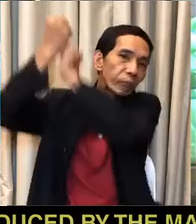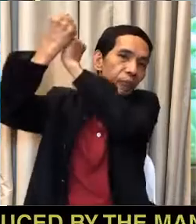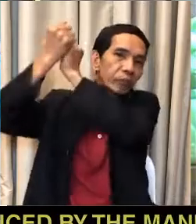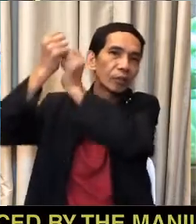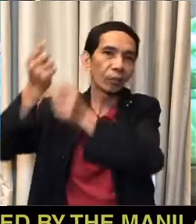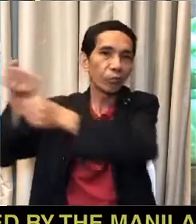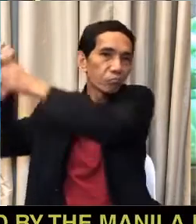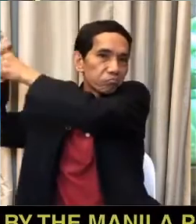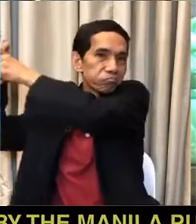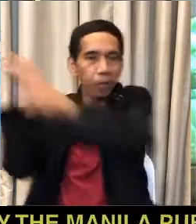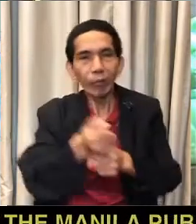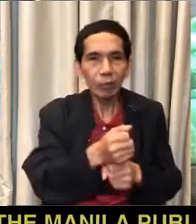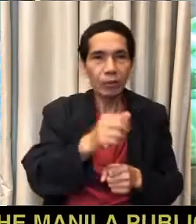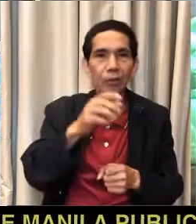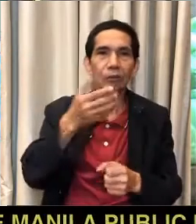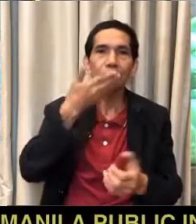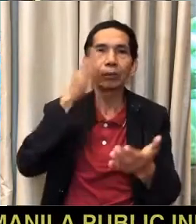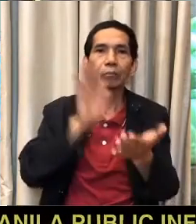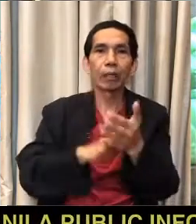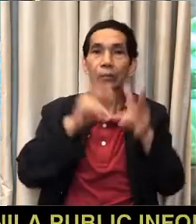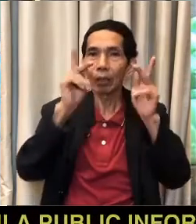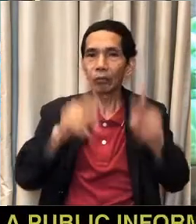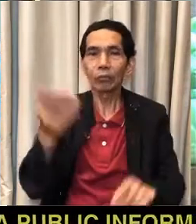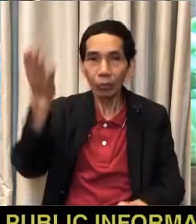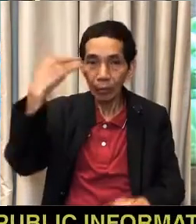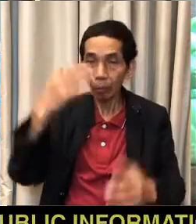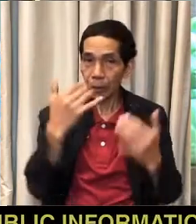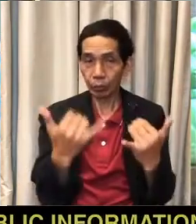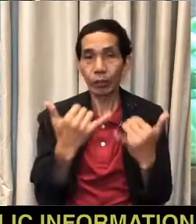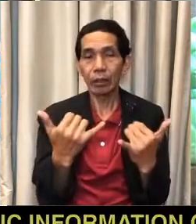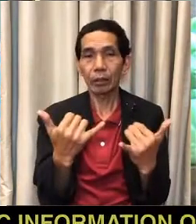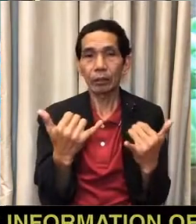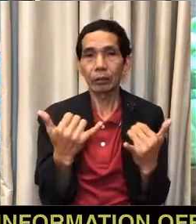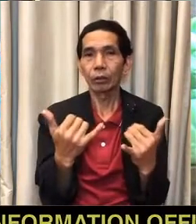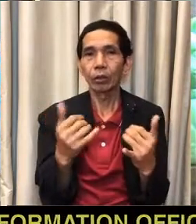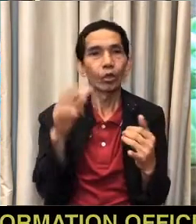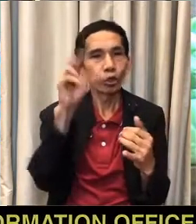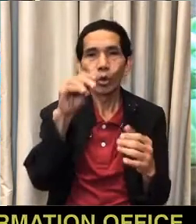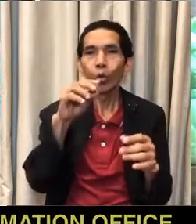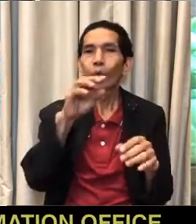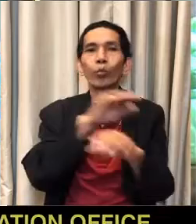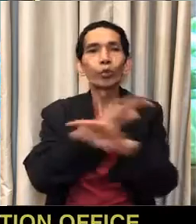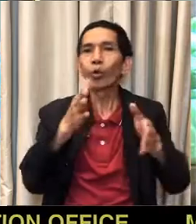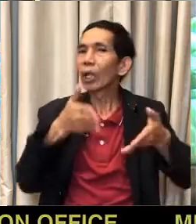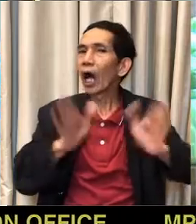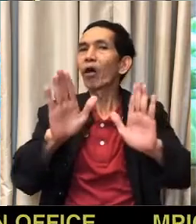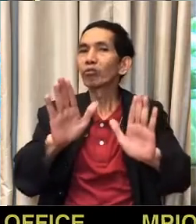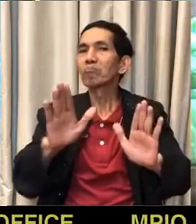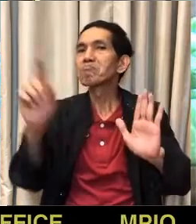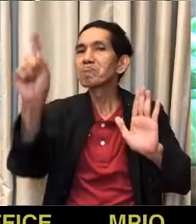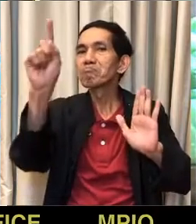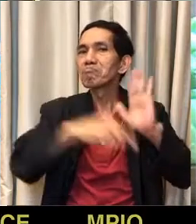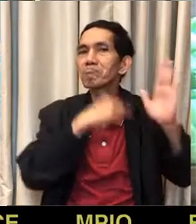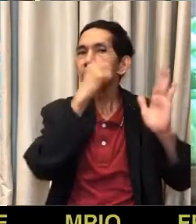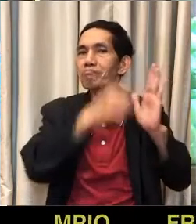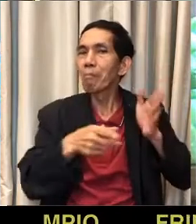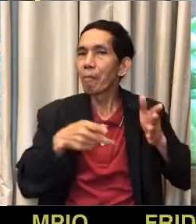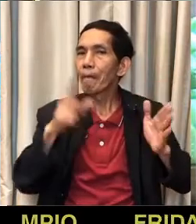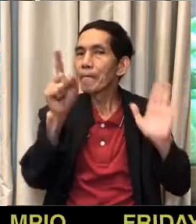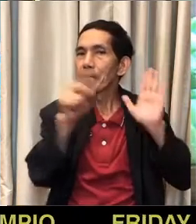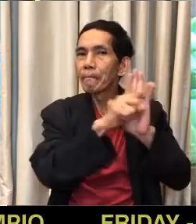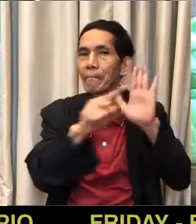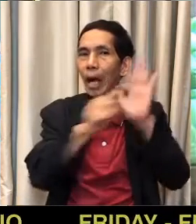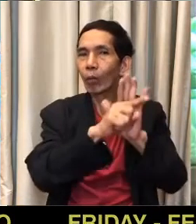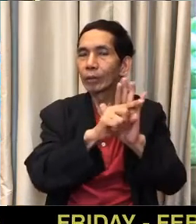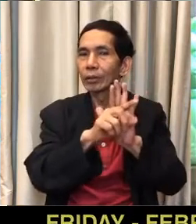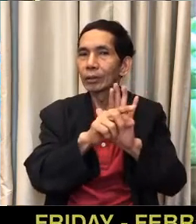tubo. Yung mga salbahe nung araw. Oh, pero ngayon, hindi namin kayo papayagan. Maraming salamat naman doon